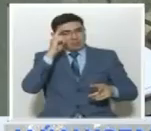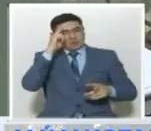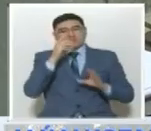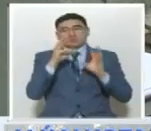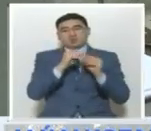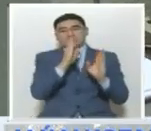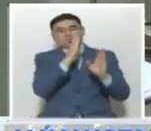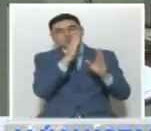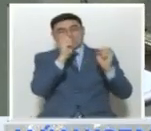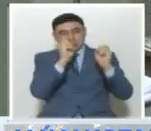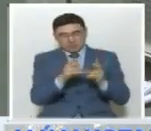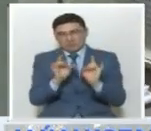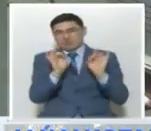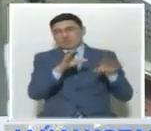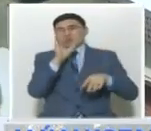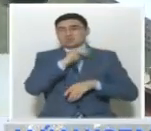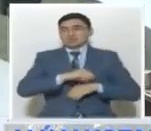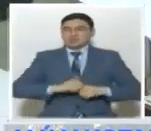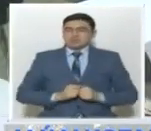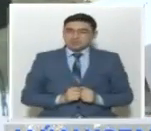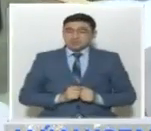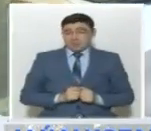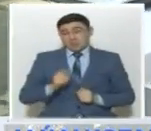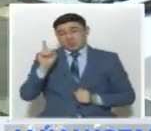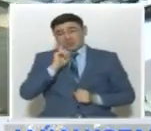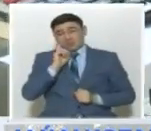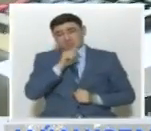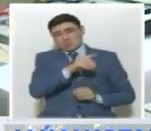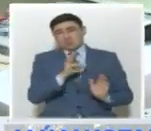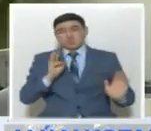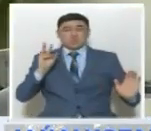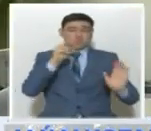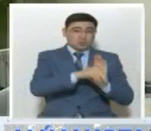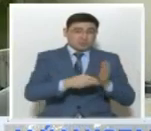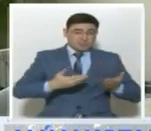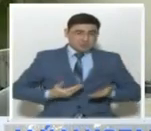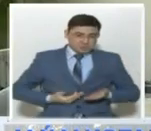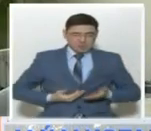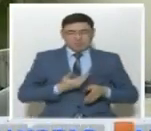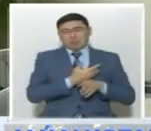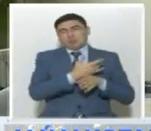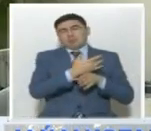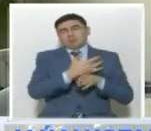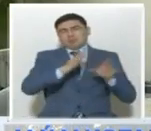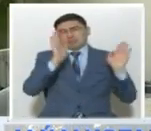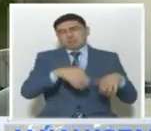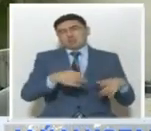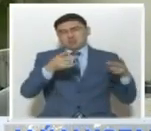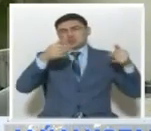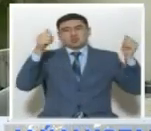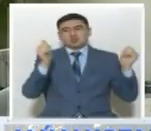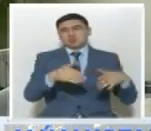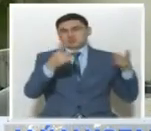теңіздегі ауа райын зерттеу үшін уақытша келген екен. Содан тұрақтап қалған. Жизнь и работа это одно и то же. Қала маған